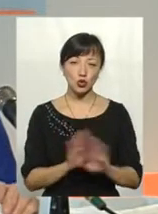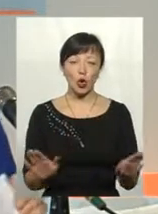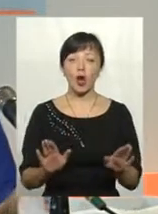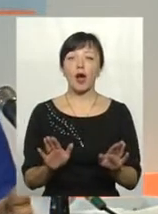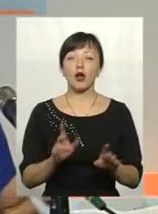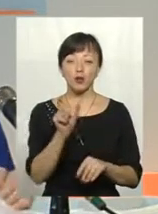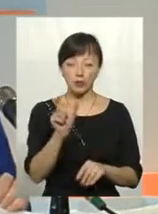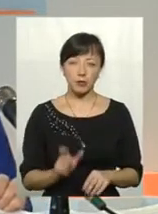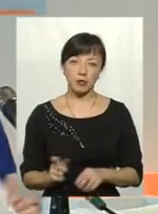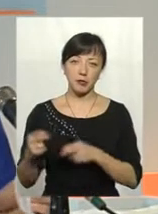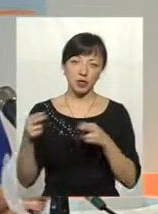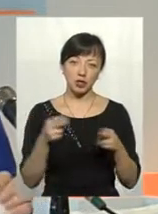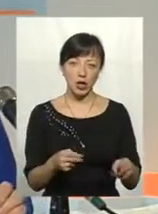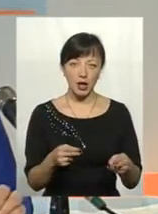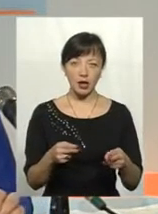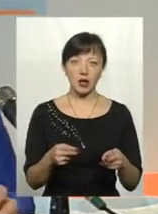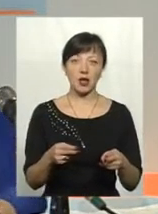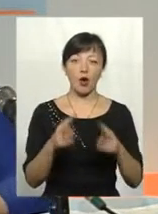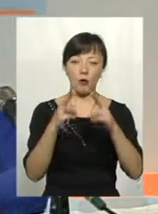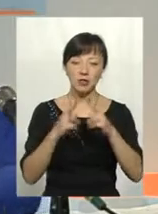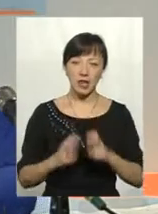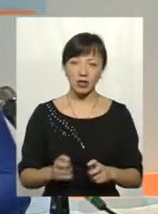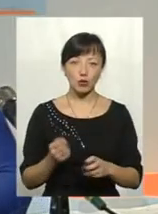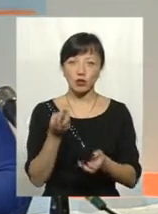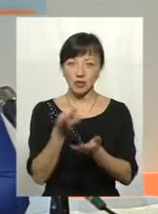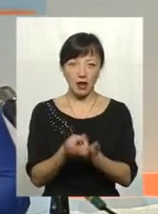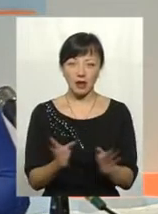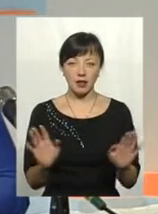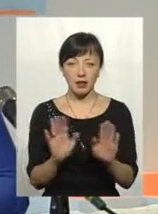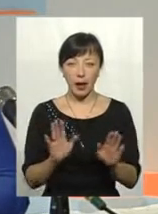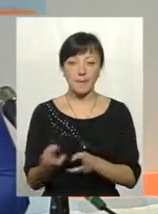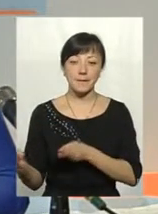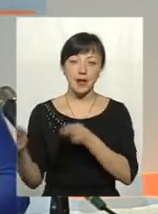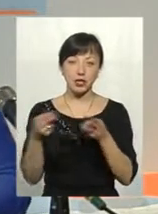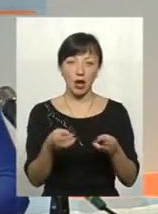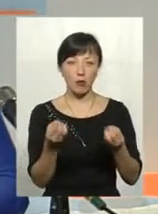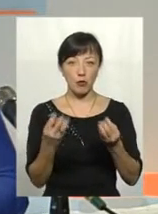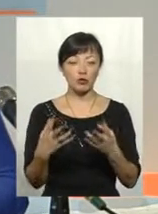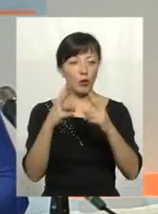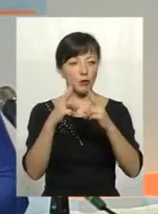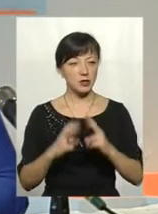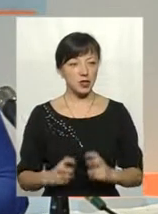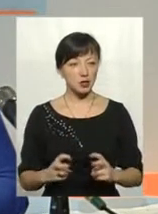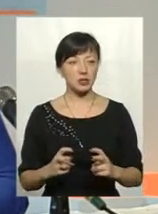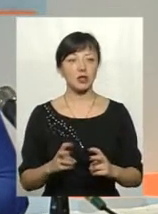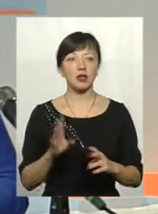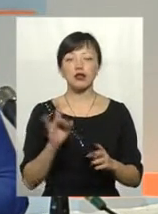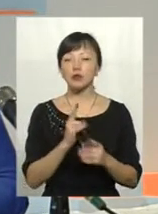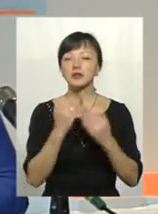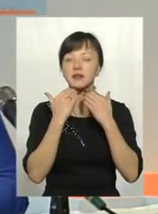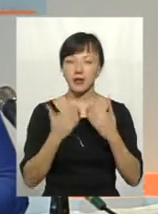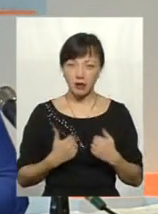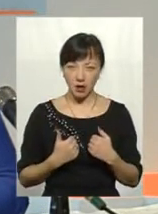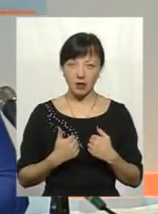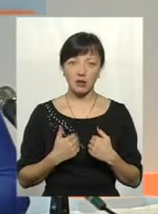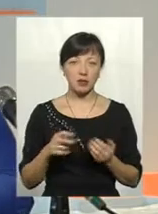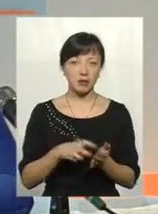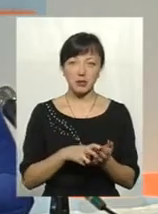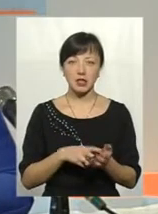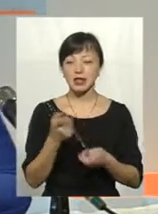пацієнт, який приїжджає амбулаторно обстежитися, не той, що в стаціонарі лікується, а приїжджає обстежитися. Нехай, щоб зверталися